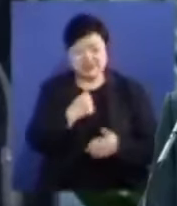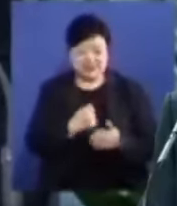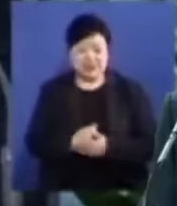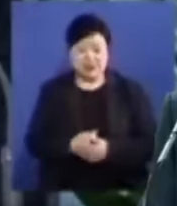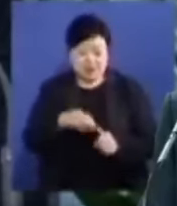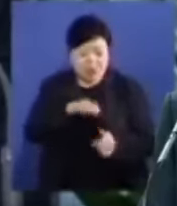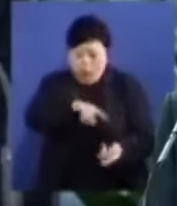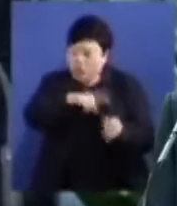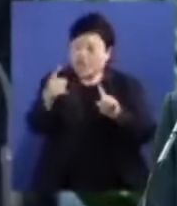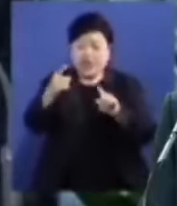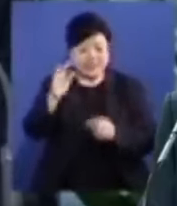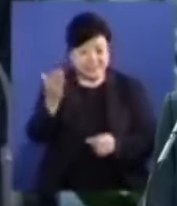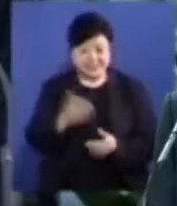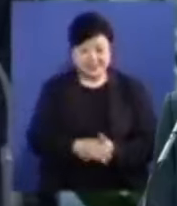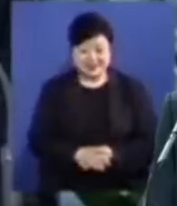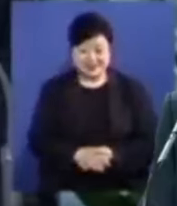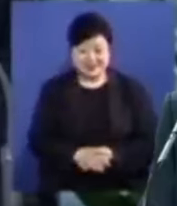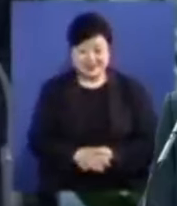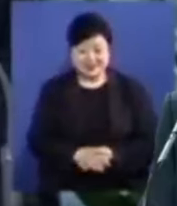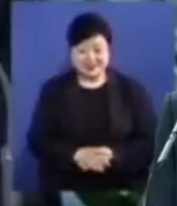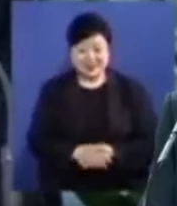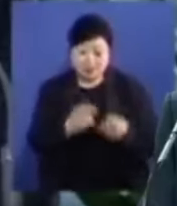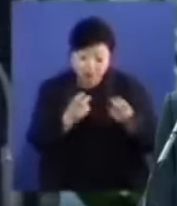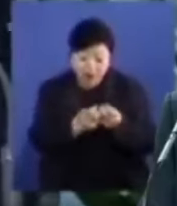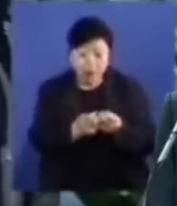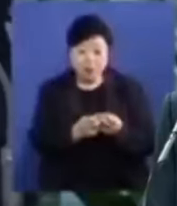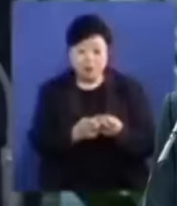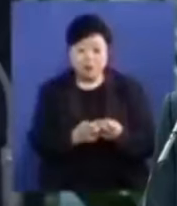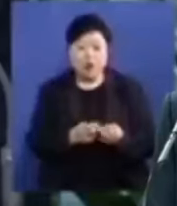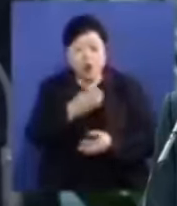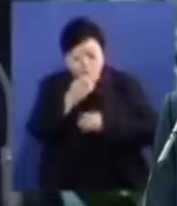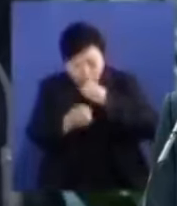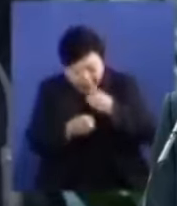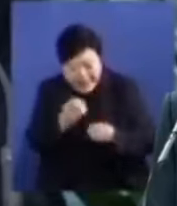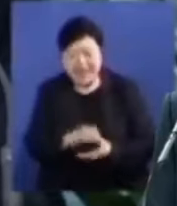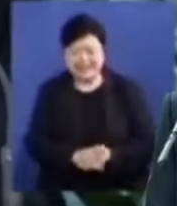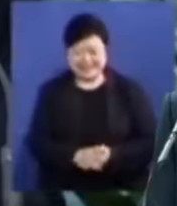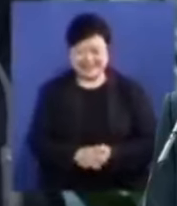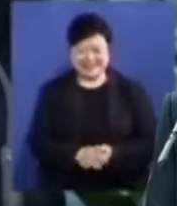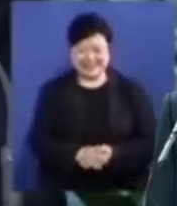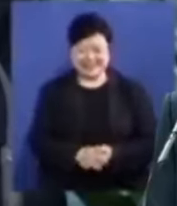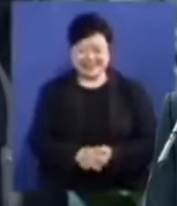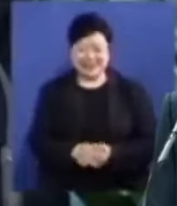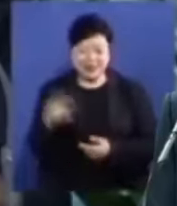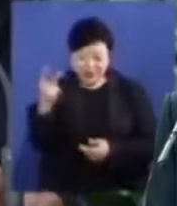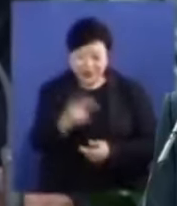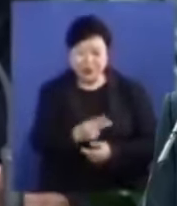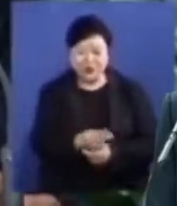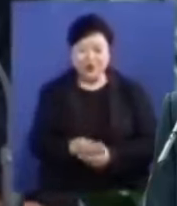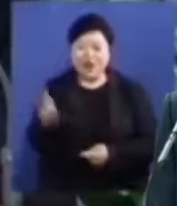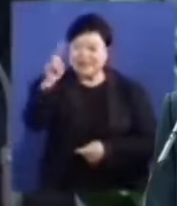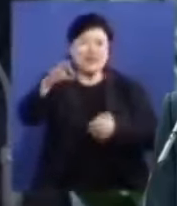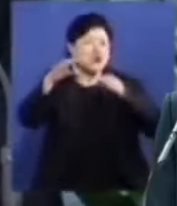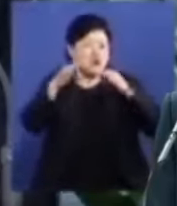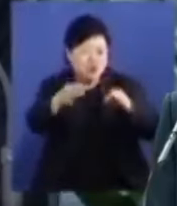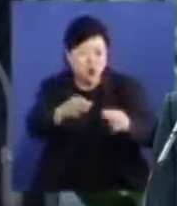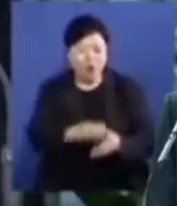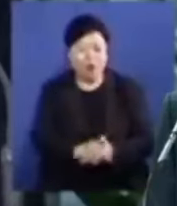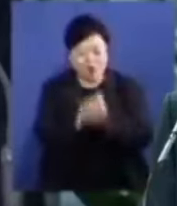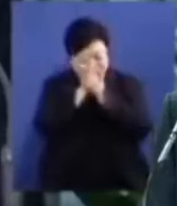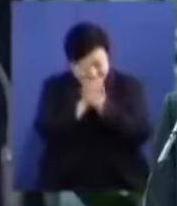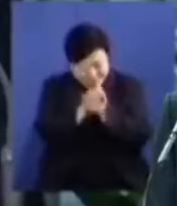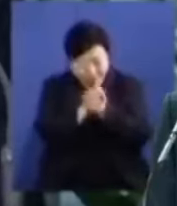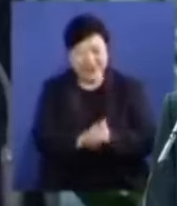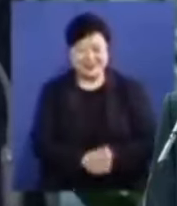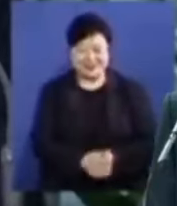깨워 일으켜야 돼요. 어떻게 깨워 일으켰냐? 회개를 해야 되는 것입니다. 그리고 찬송을 하고 기도를